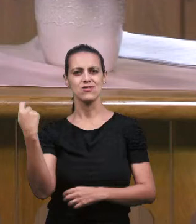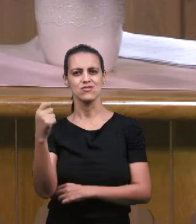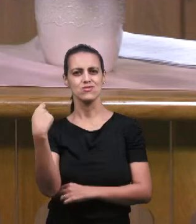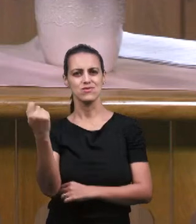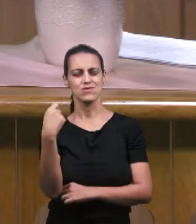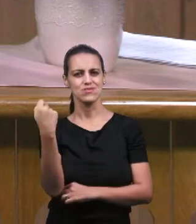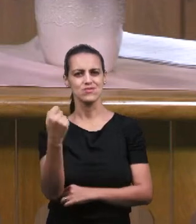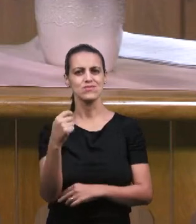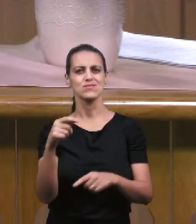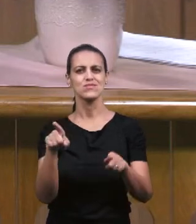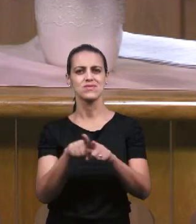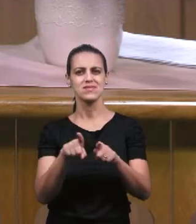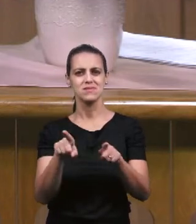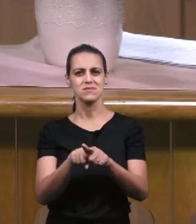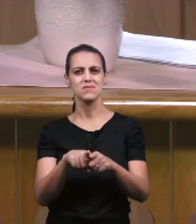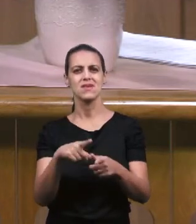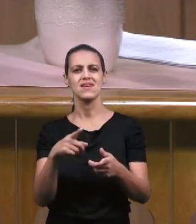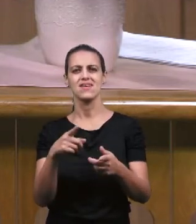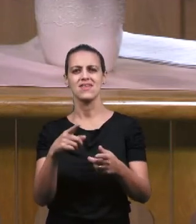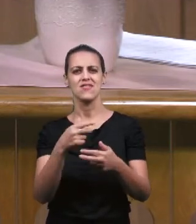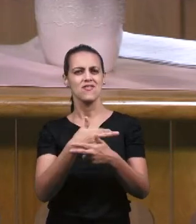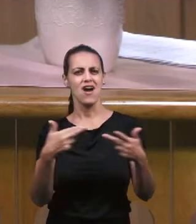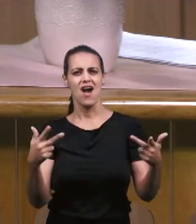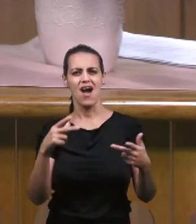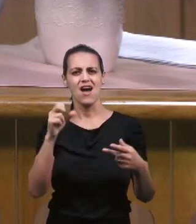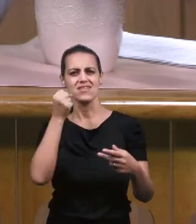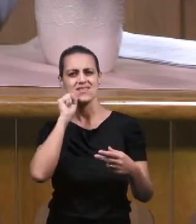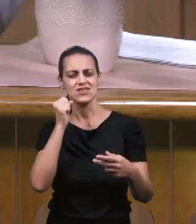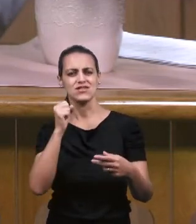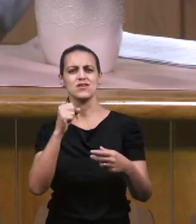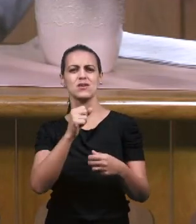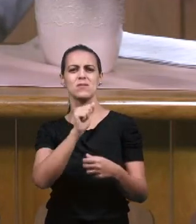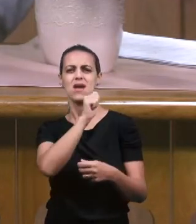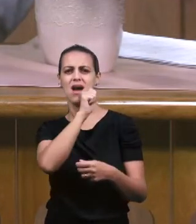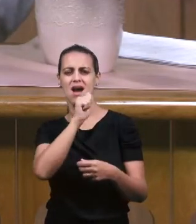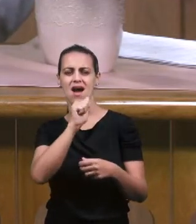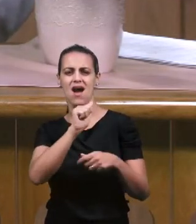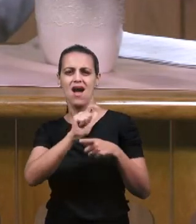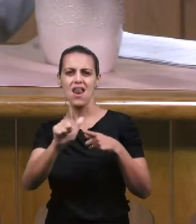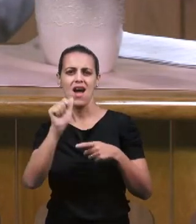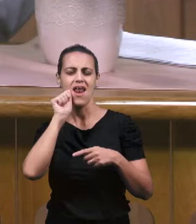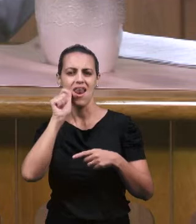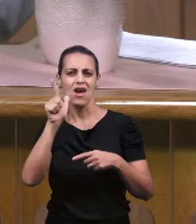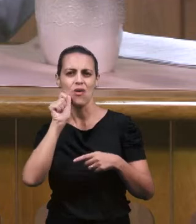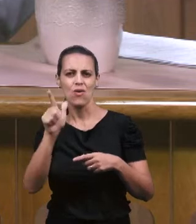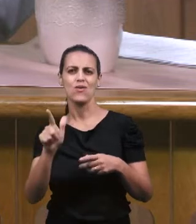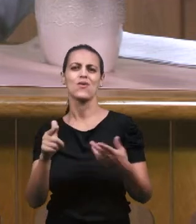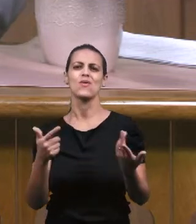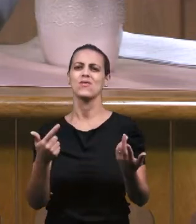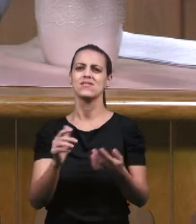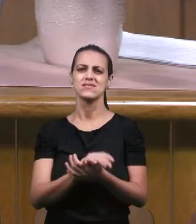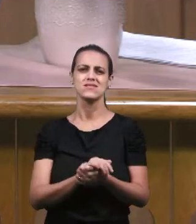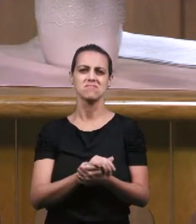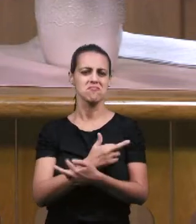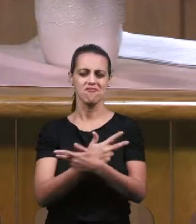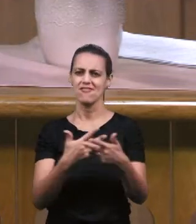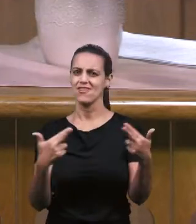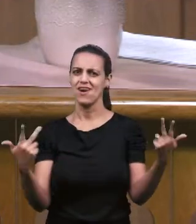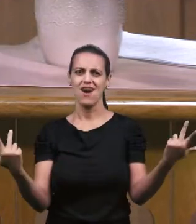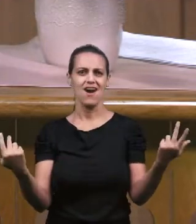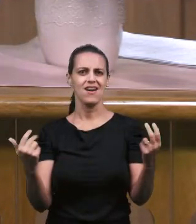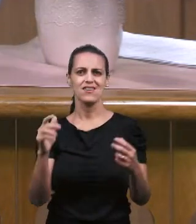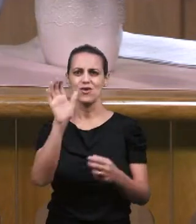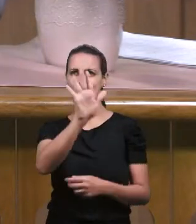dans la proportion des frères d'Amapá, Rio Grande do Sul, deuxième place, Paraíba, Sergipe, Alagoas, Rio Grande do Norte,